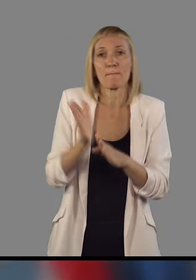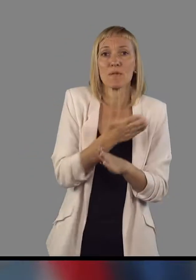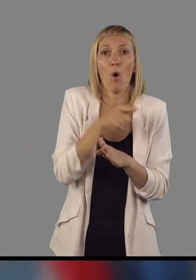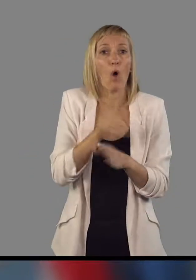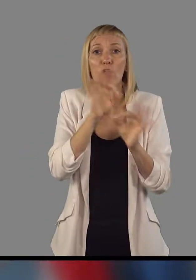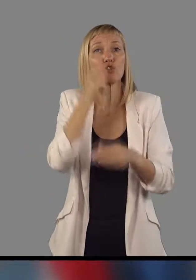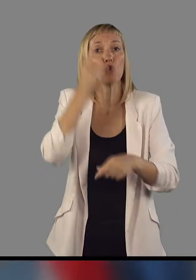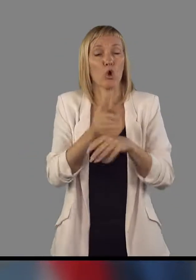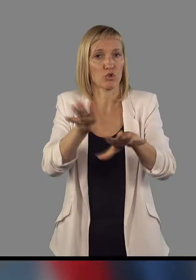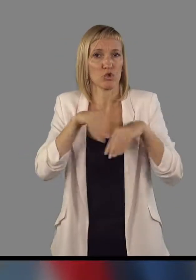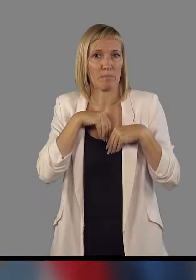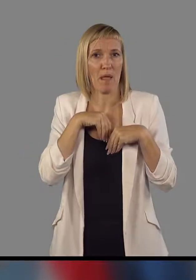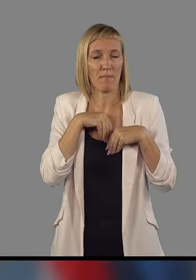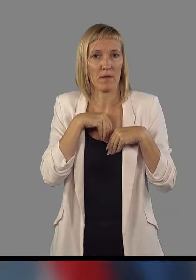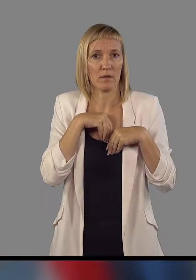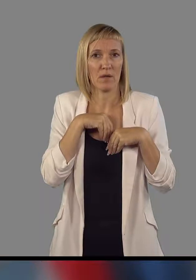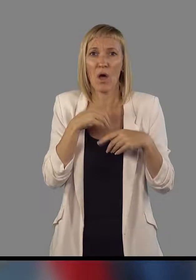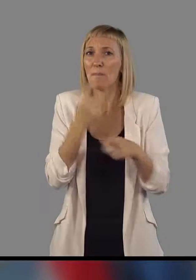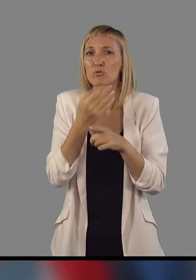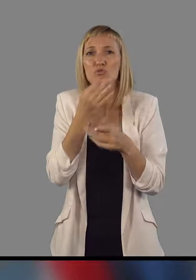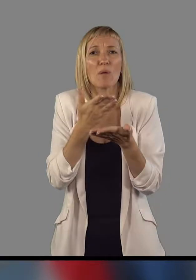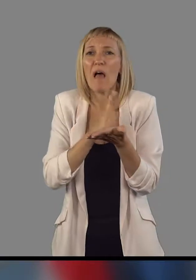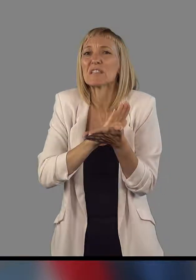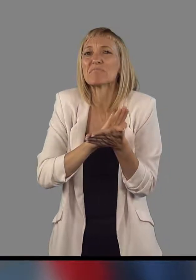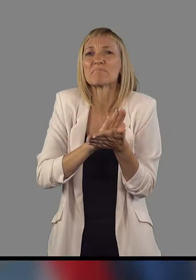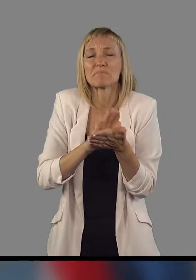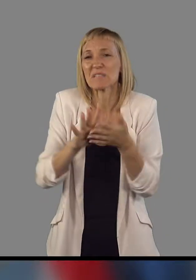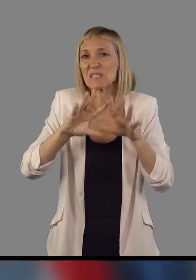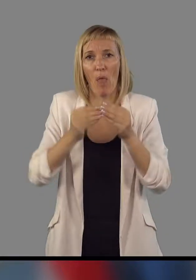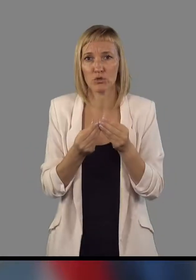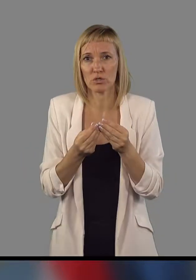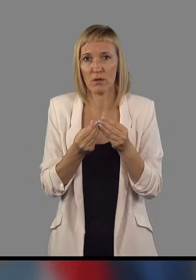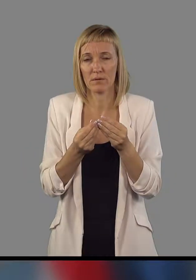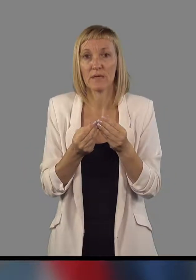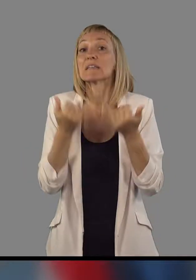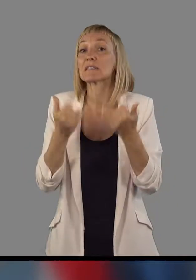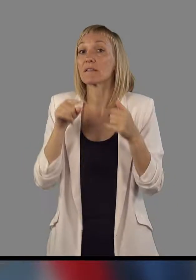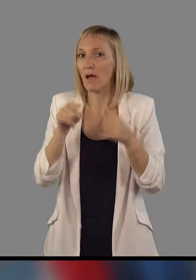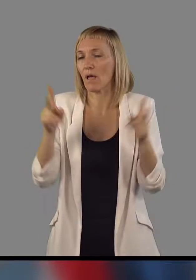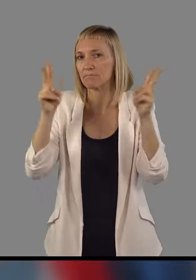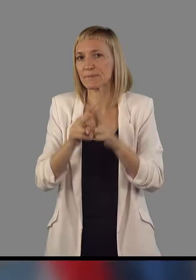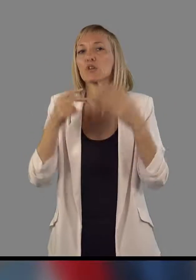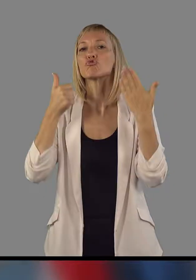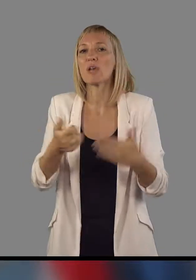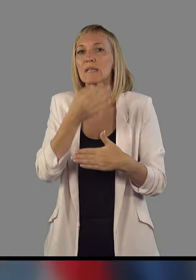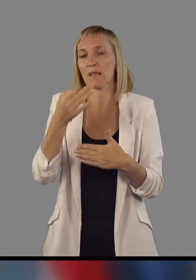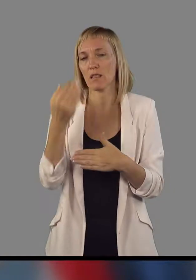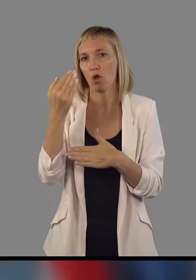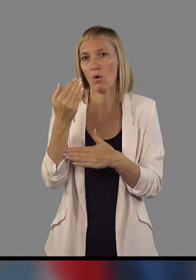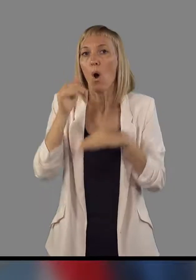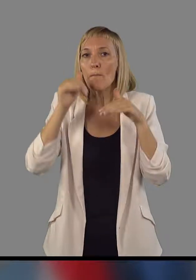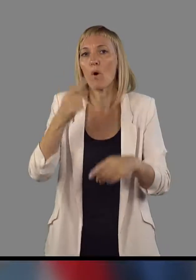sprejel kakršnokoli odločitev, pa tudi če je bila čisto rutinske narave. In ta rok zdaj